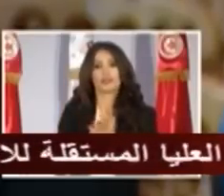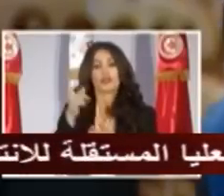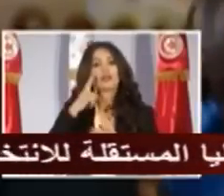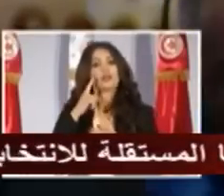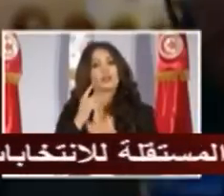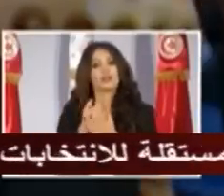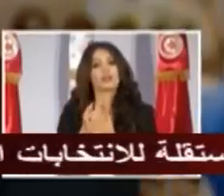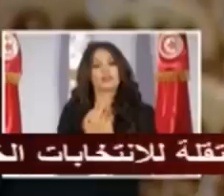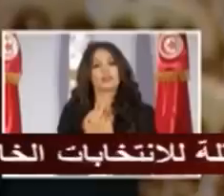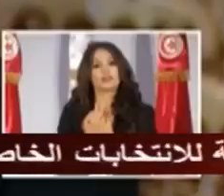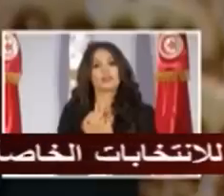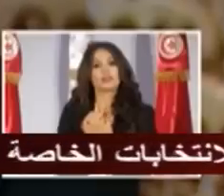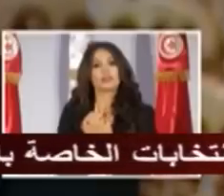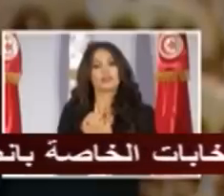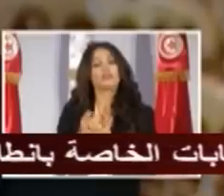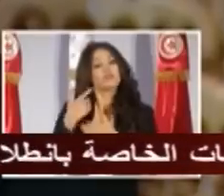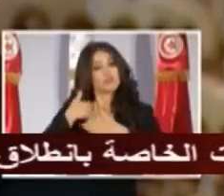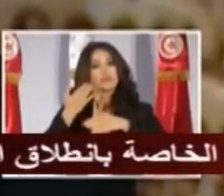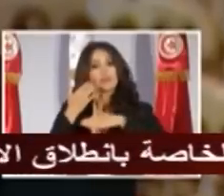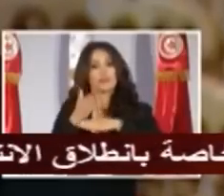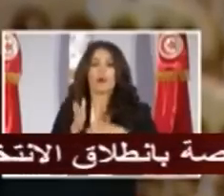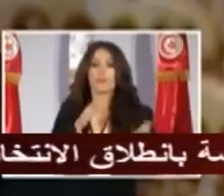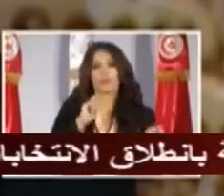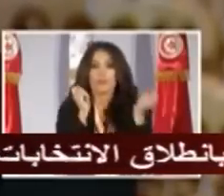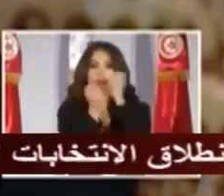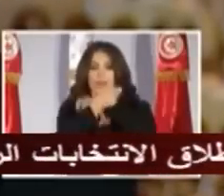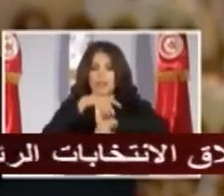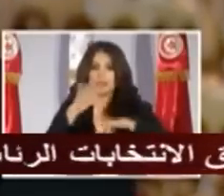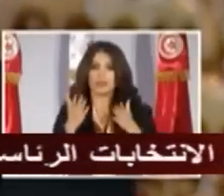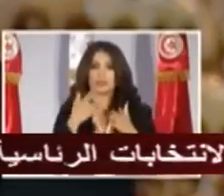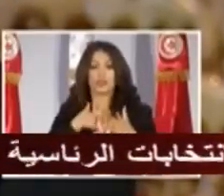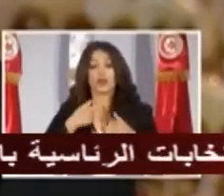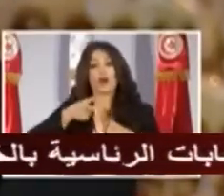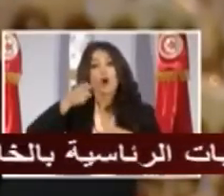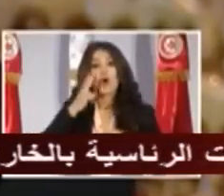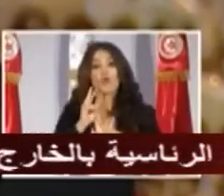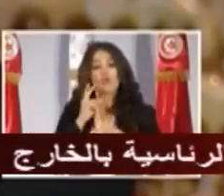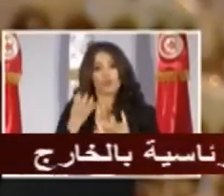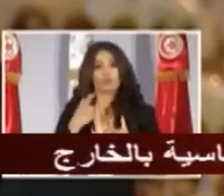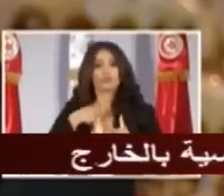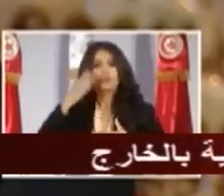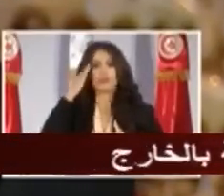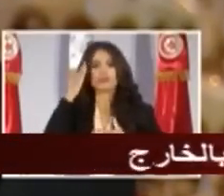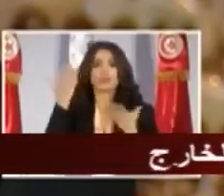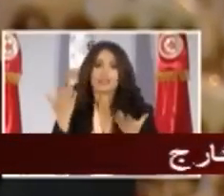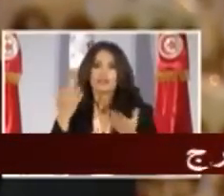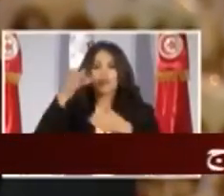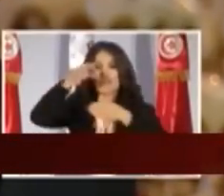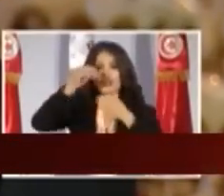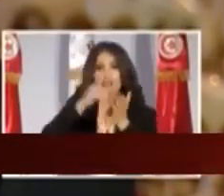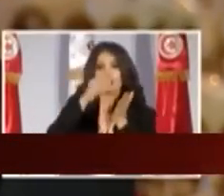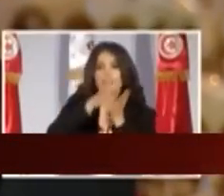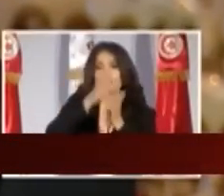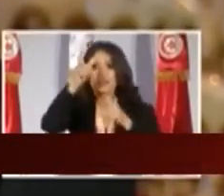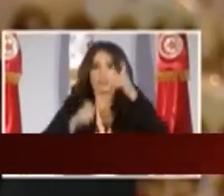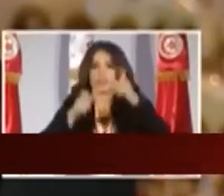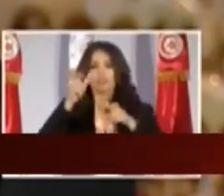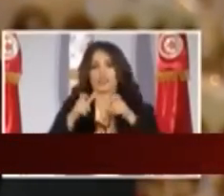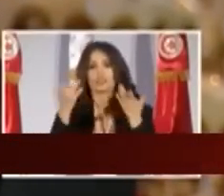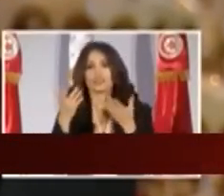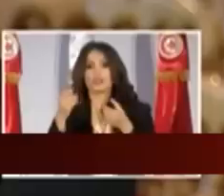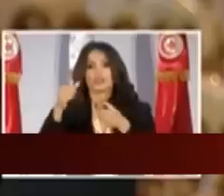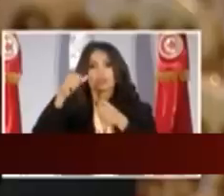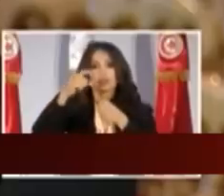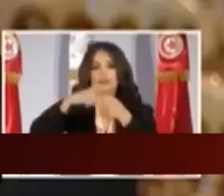قدمنا مع انت الانتخابات لكن احنا الوحيد اللي الشباب اللي يعملوا